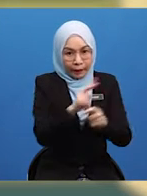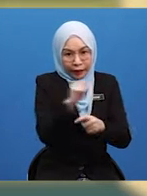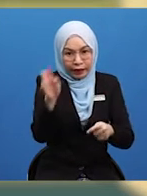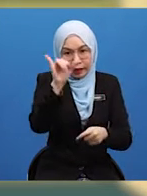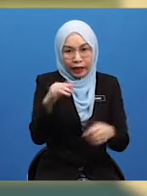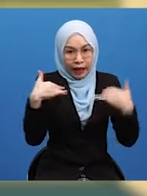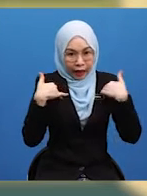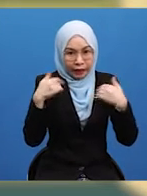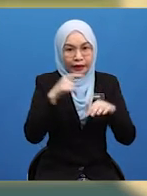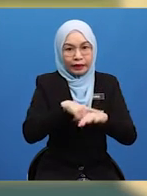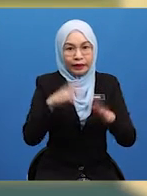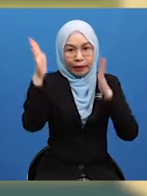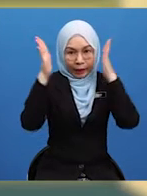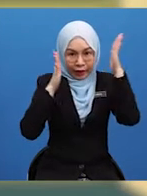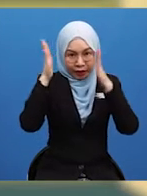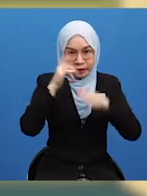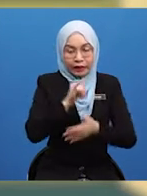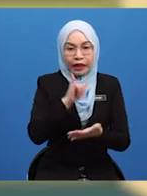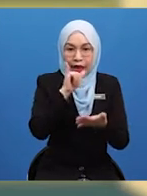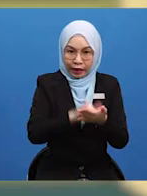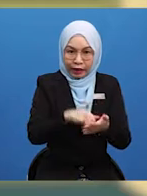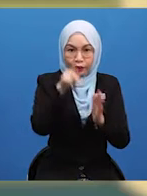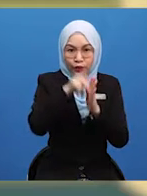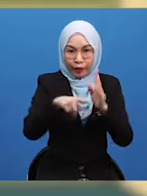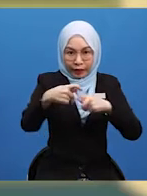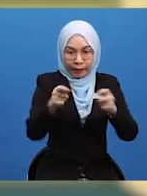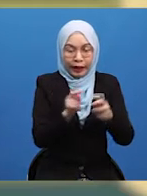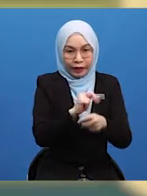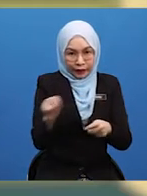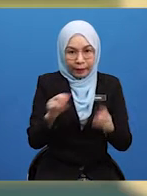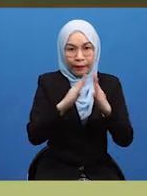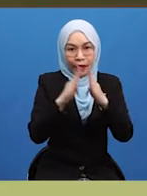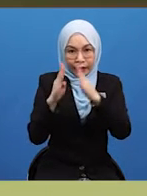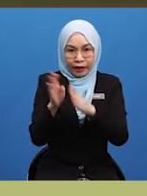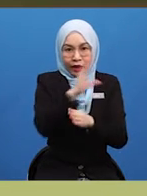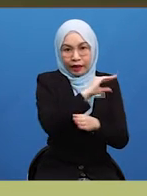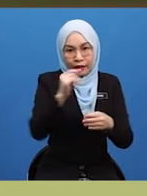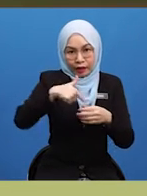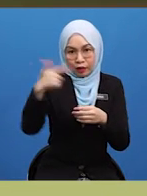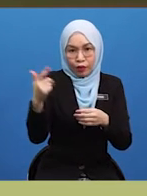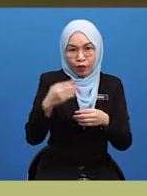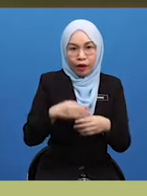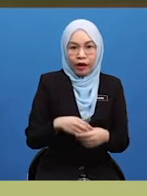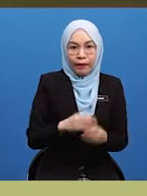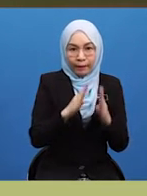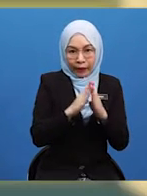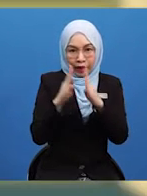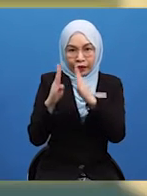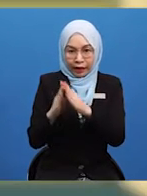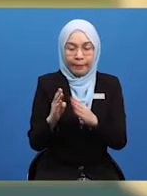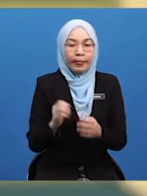Malaysia, iaitu pertempatan bandar dan luar bandar. Murid-murid juga